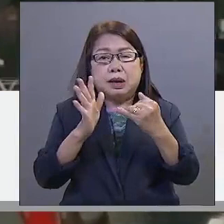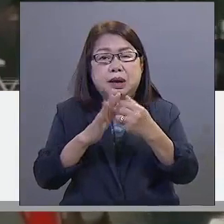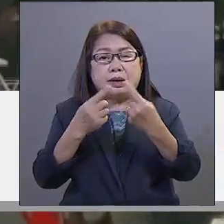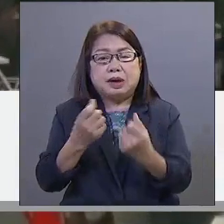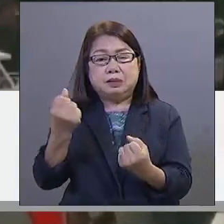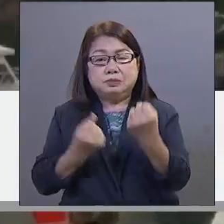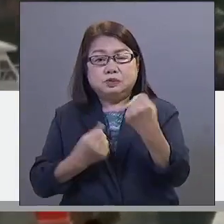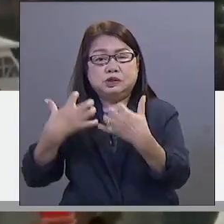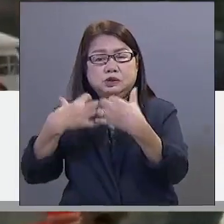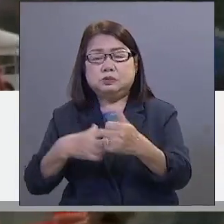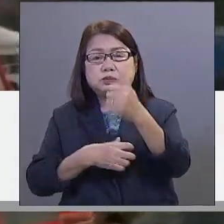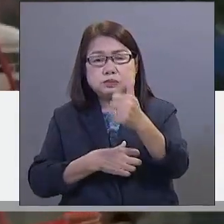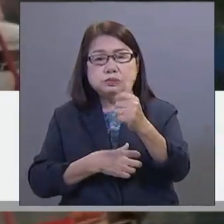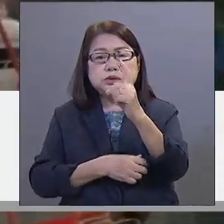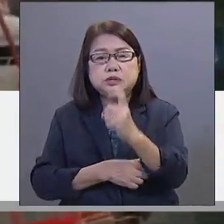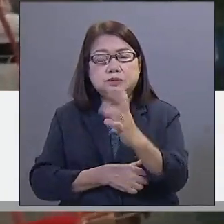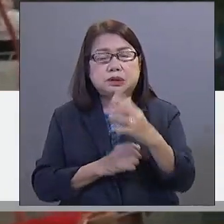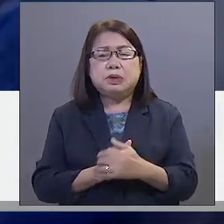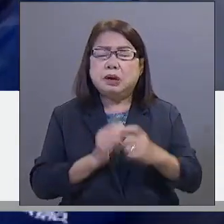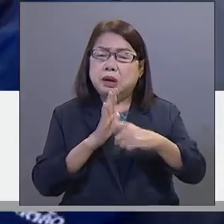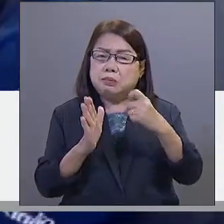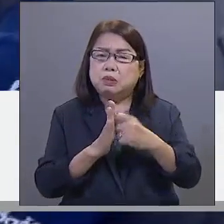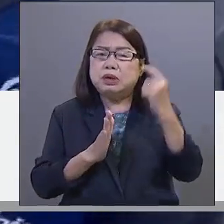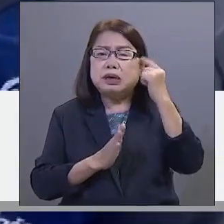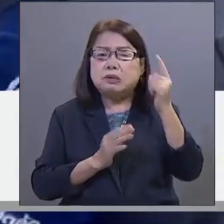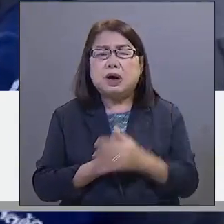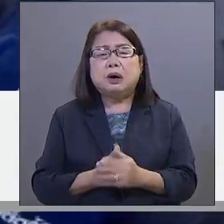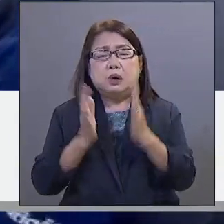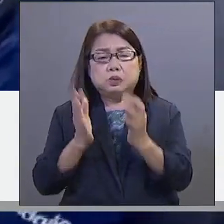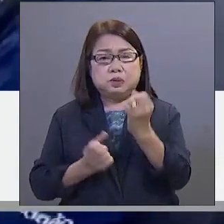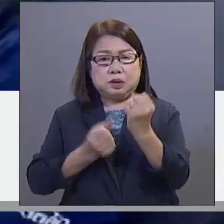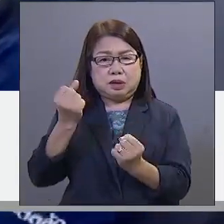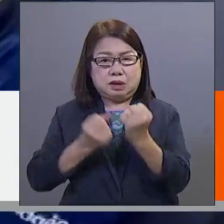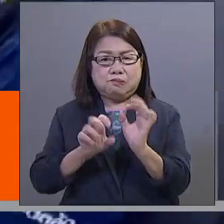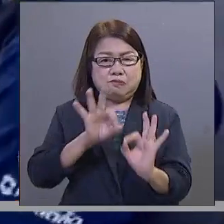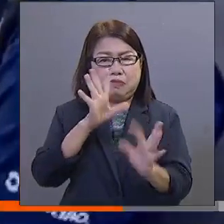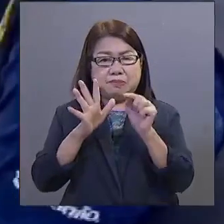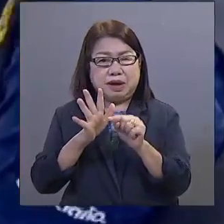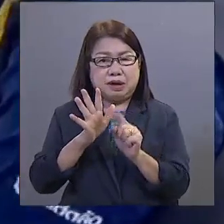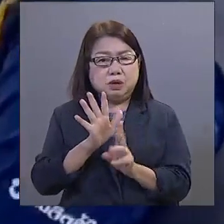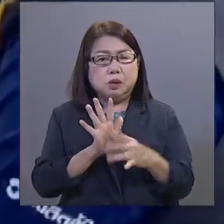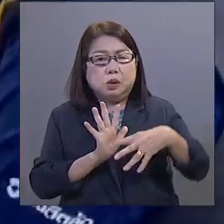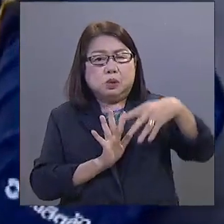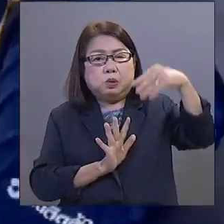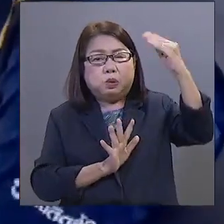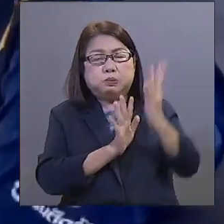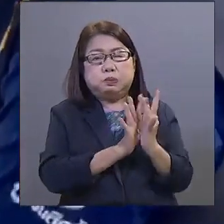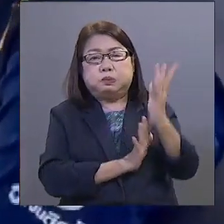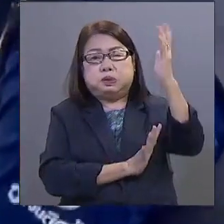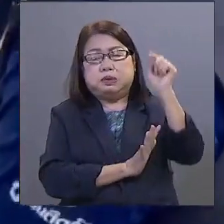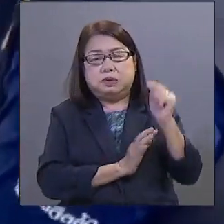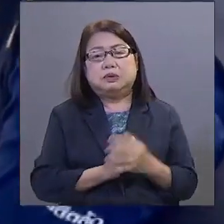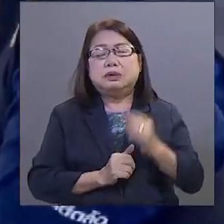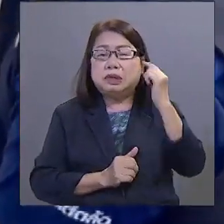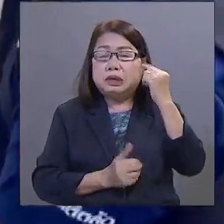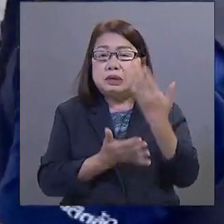ายค่ะส่วนสาเหตุเบื้องต้นนั้นคาดว่ามาจากห้องกัปตันเรือแล้วก็ลุกลามไปยังภายในเรือด้านบนอย่างรวดเร็วค่ะเบื้องต้นคาดว่